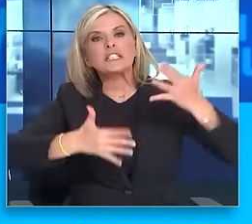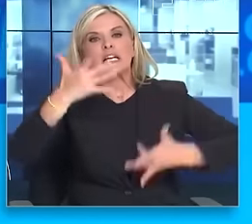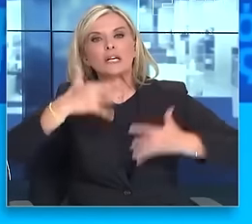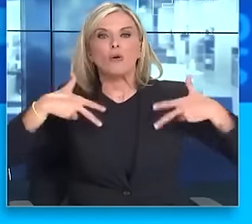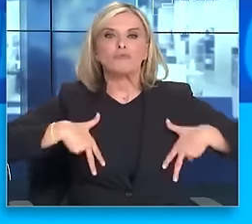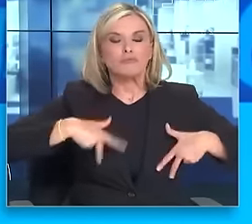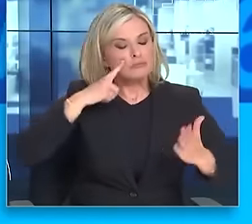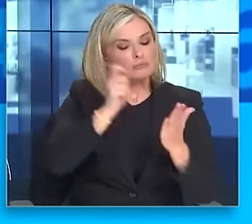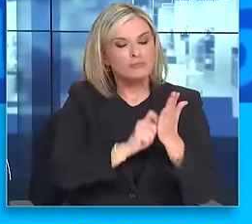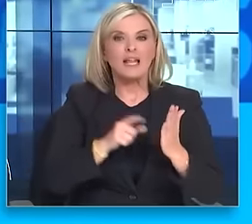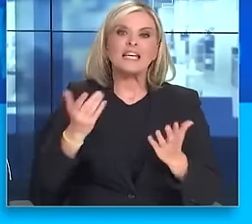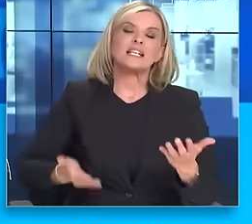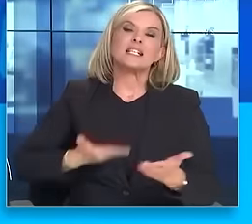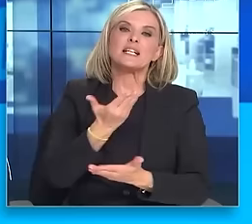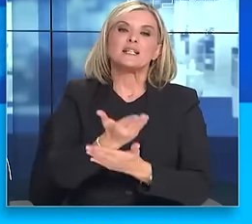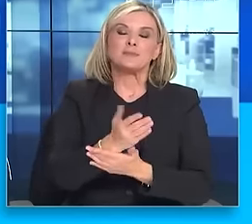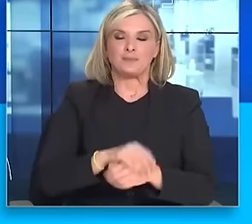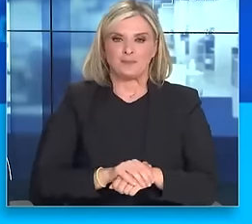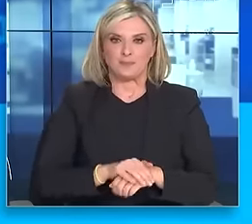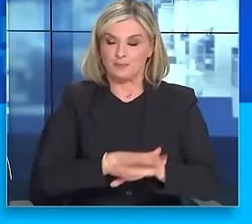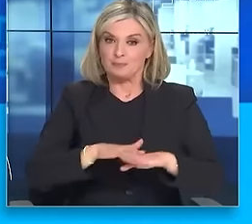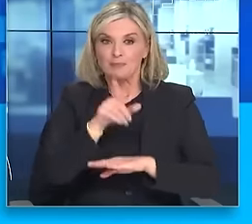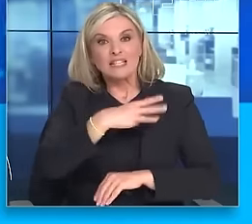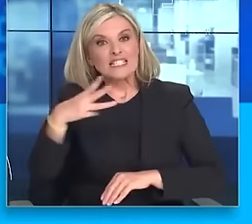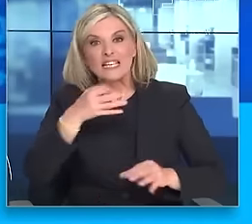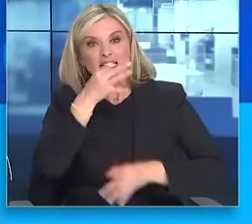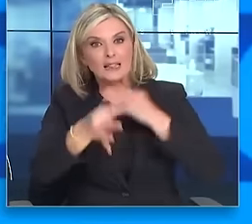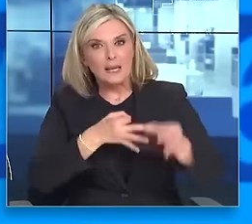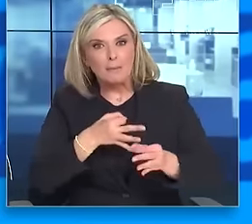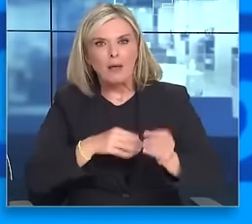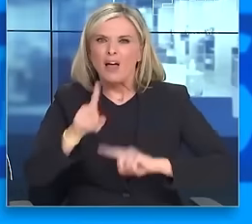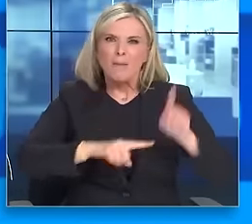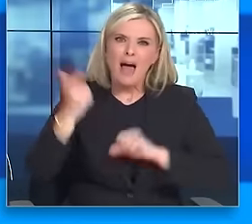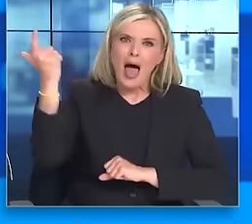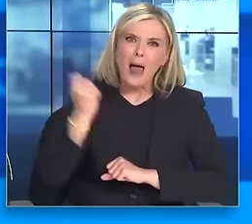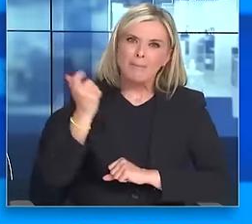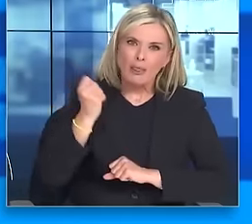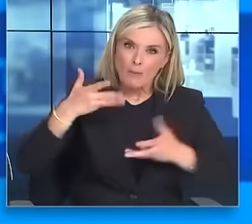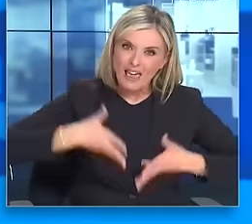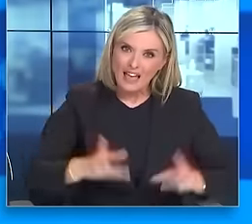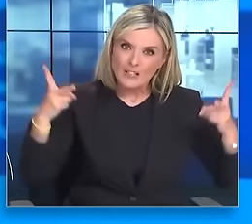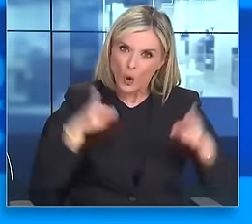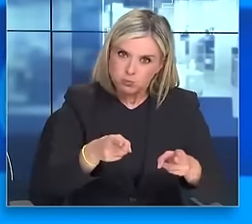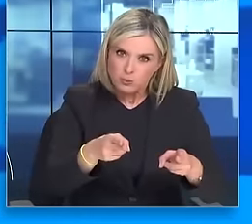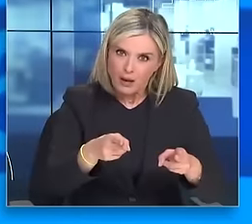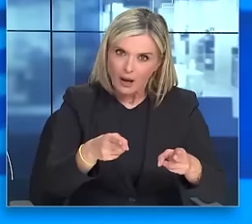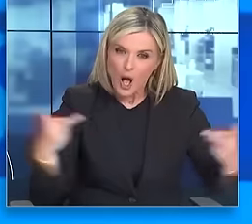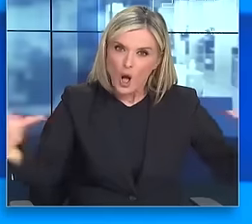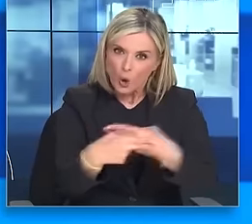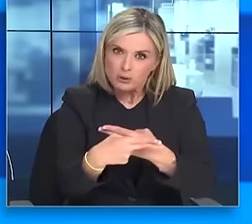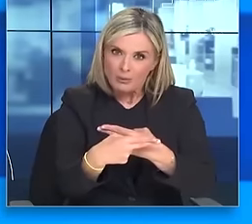ΠΑΣ και τα καλάθια και τα λοιπά. Ποια επιδόματα. Να μας πει, δεν λέει αυτό. Ποια επιδόματα. Το επίδομα γένας, να το κόψουμε. Το